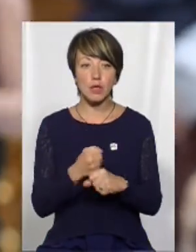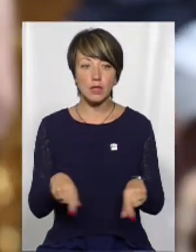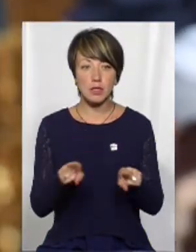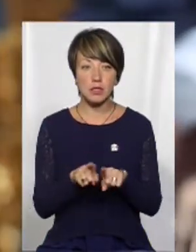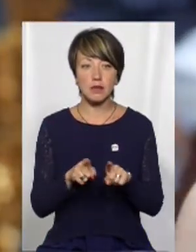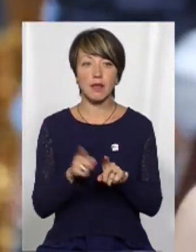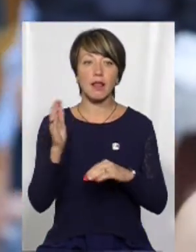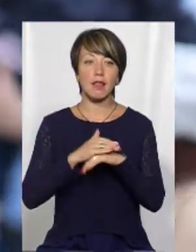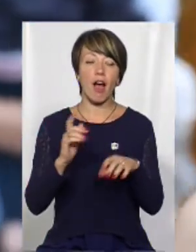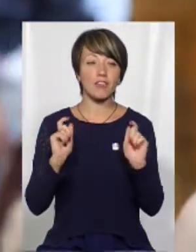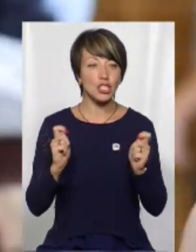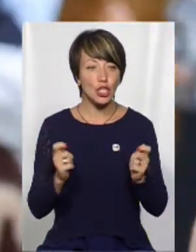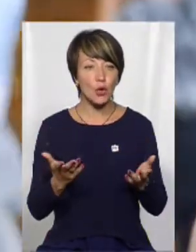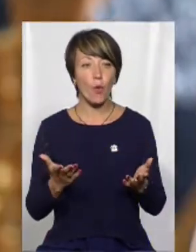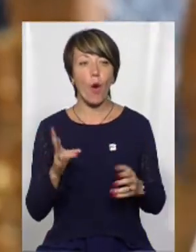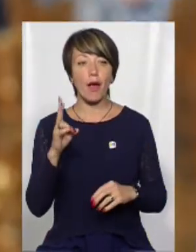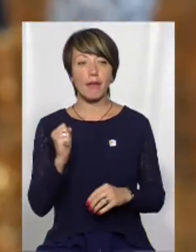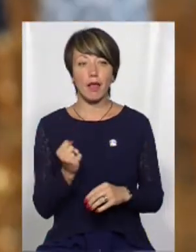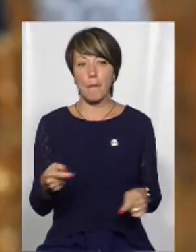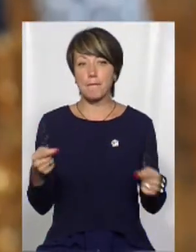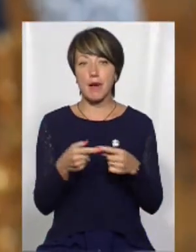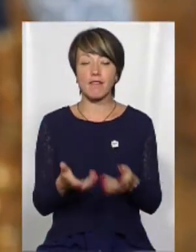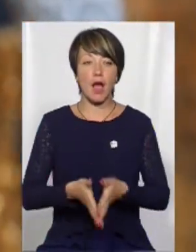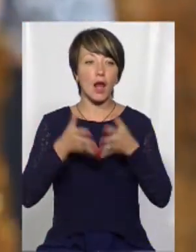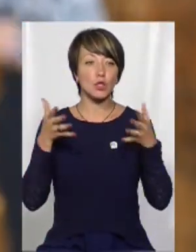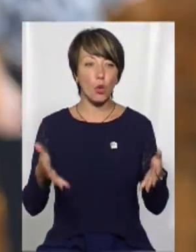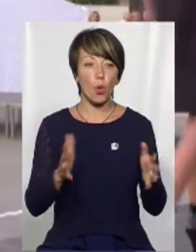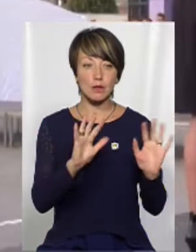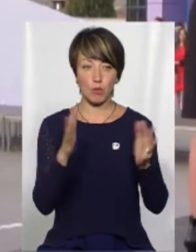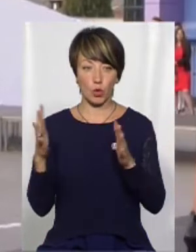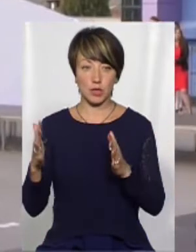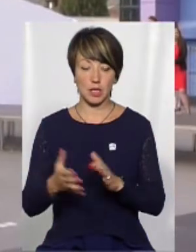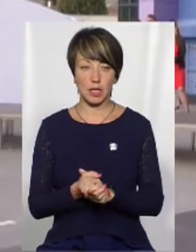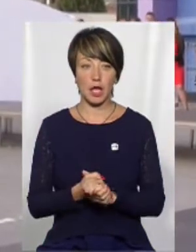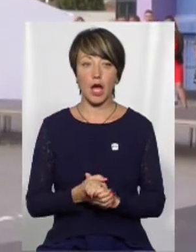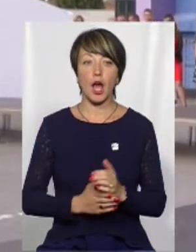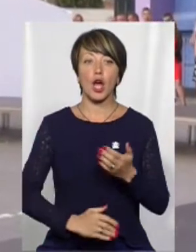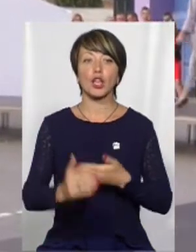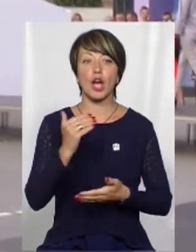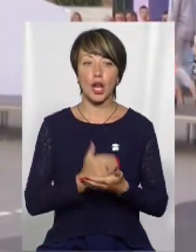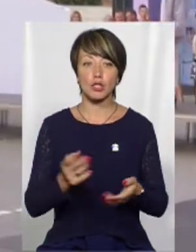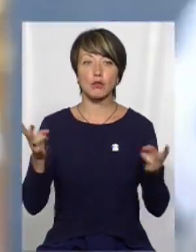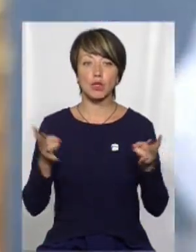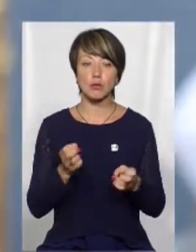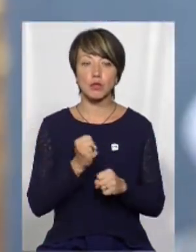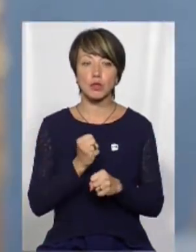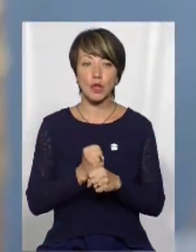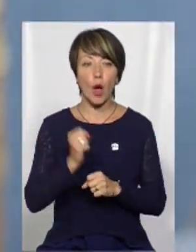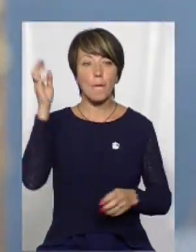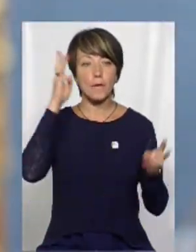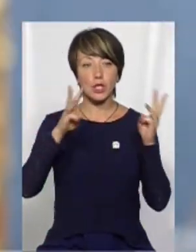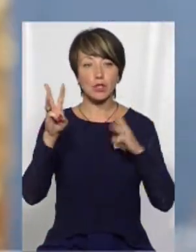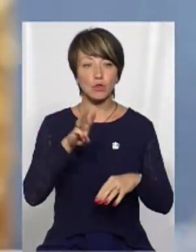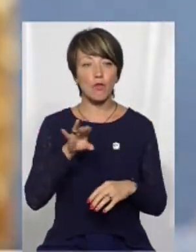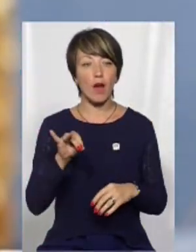на вечірку, на певні, скажімо, грандіозні події. Нарешті потрібно робити,